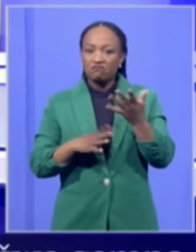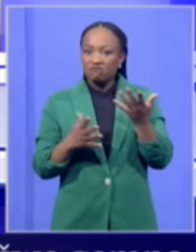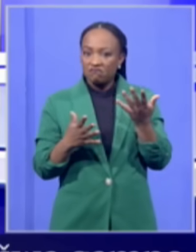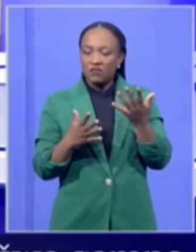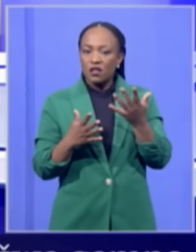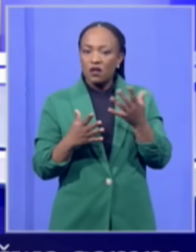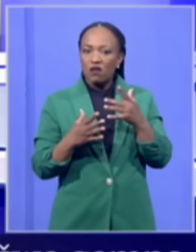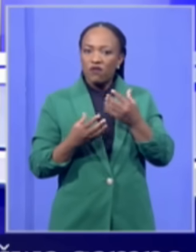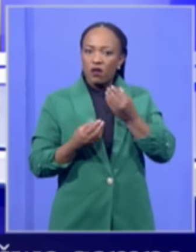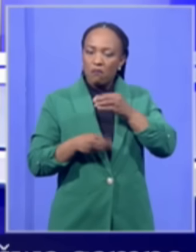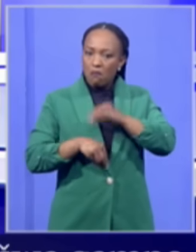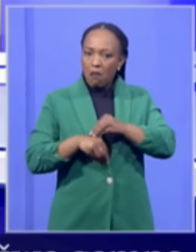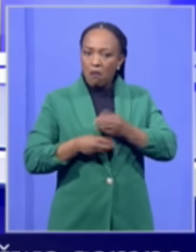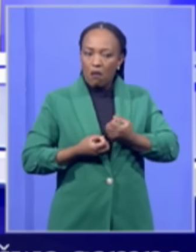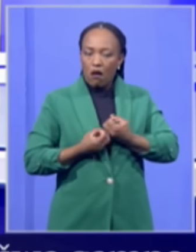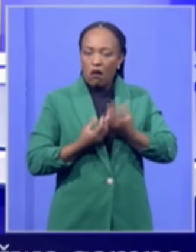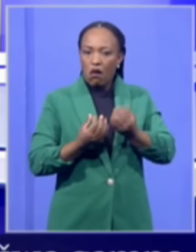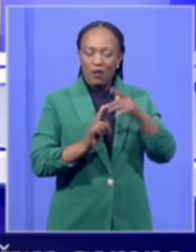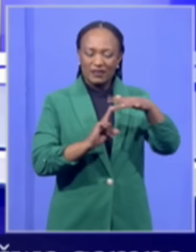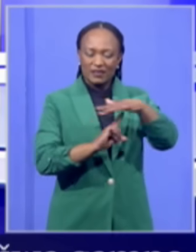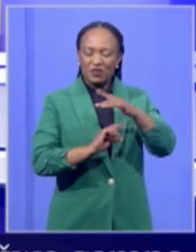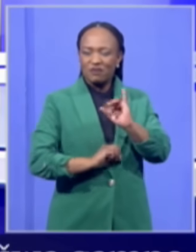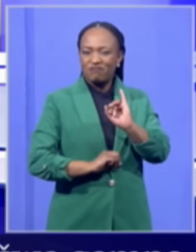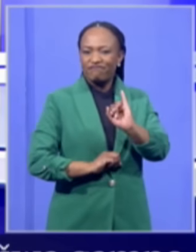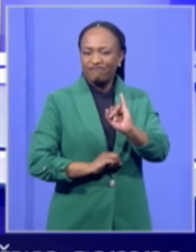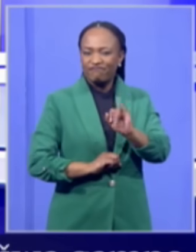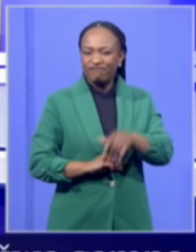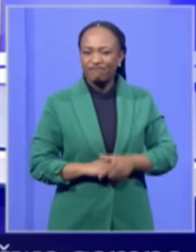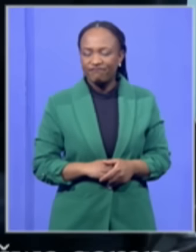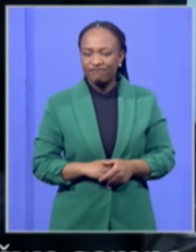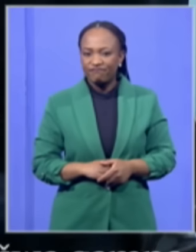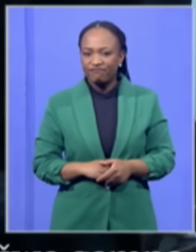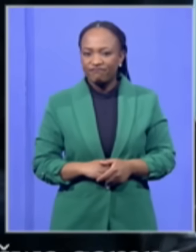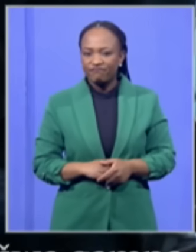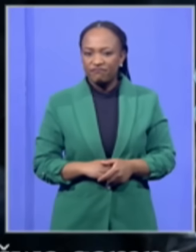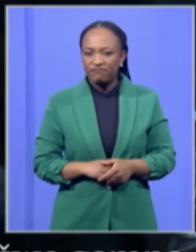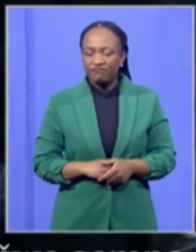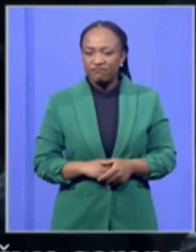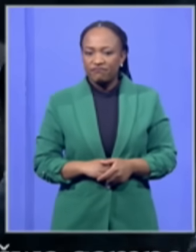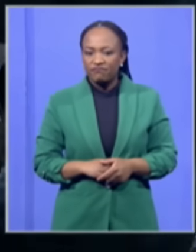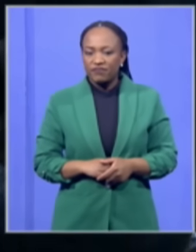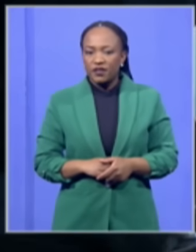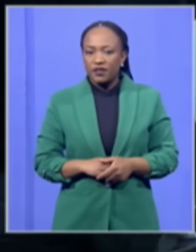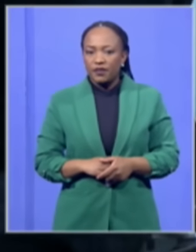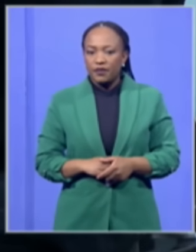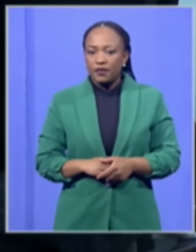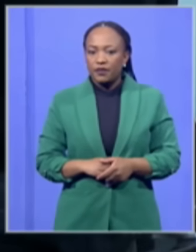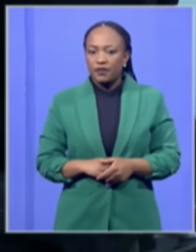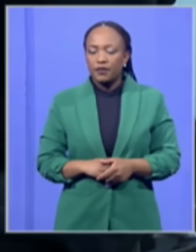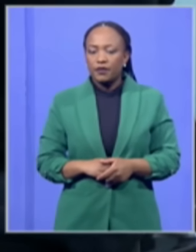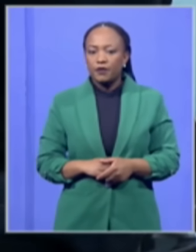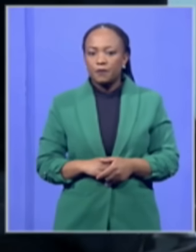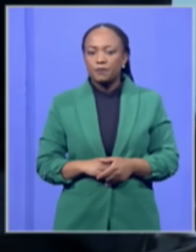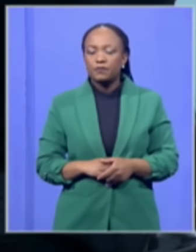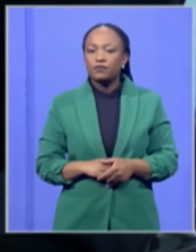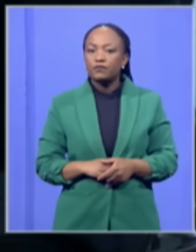mathata a etša go šomela maemong a wa sa dišego diwela. Go na le badiri ba ba kwadisitsweng ba